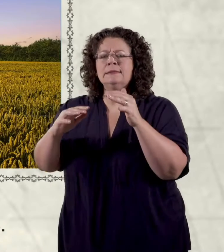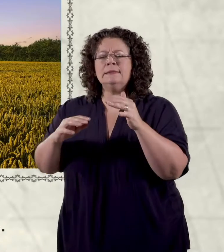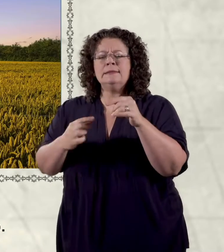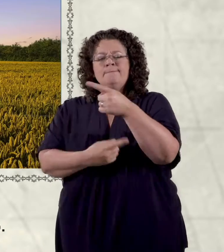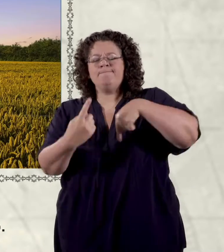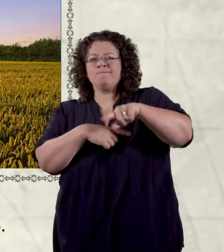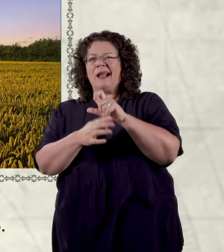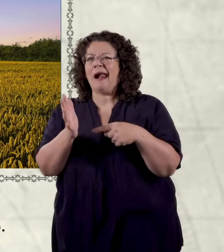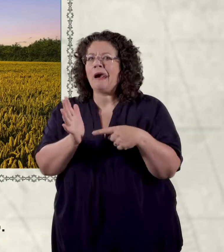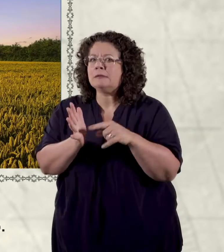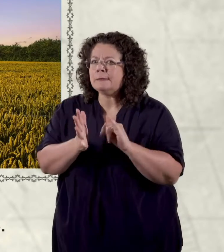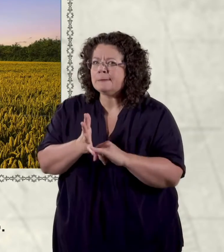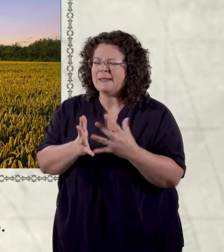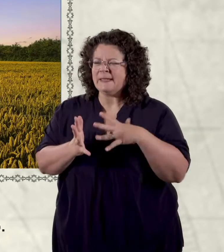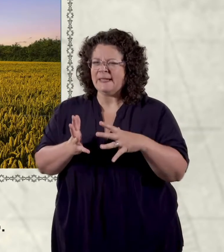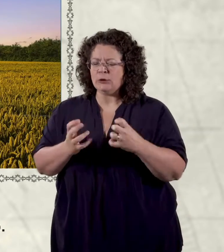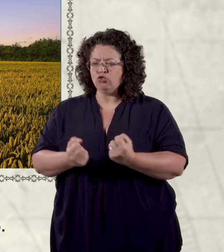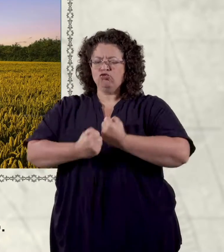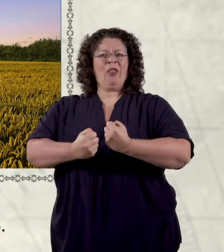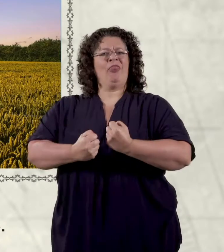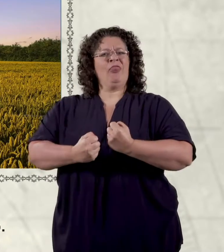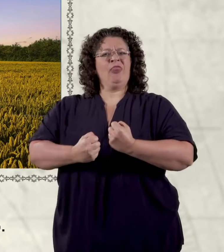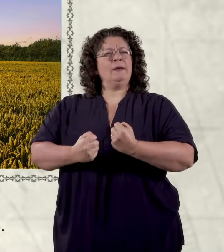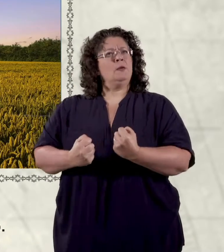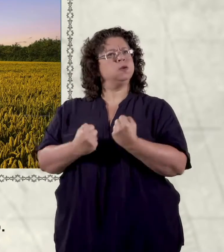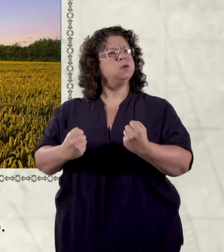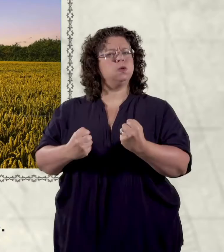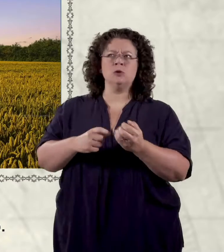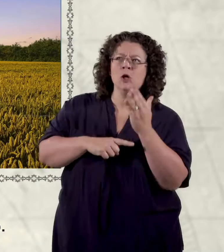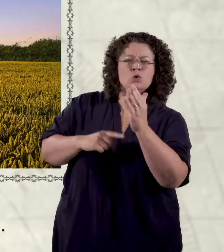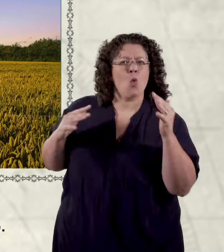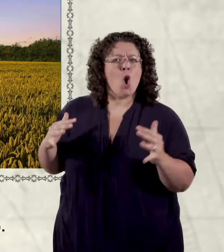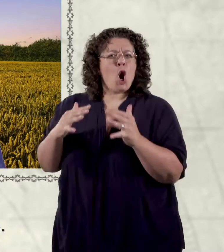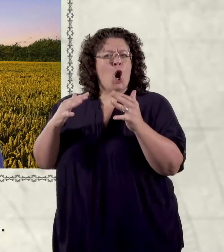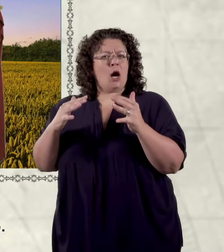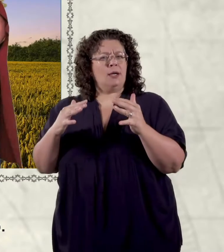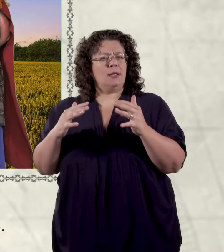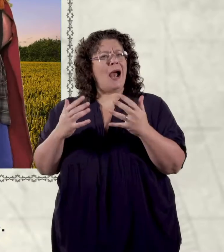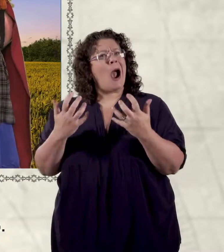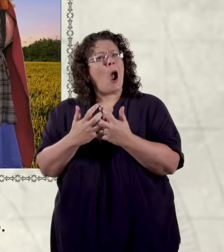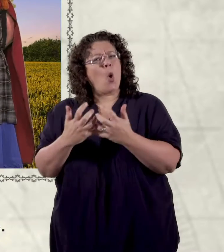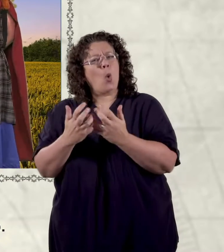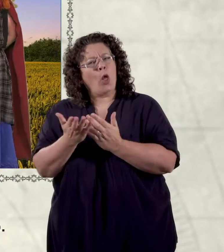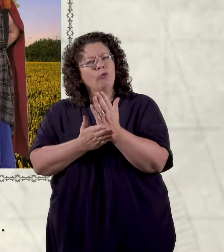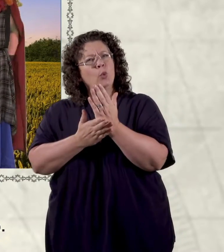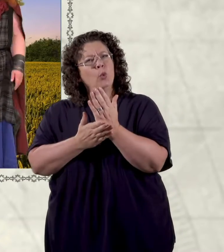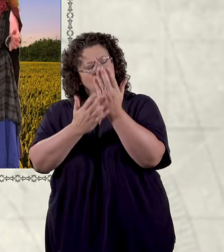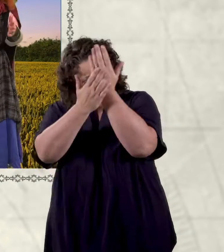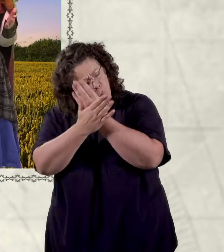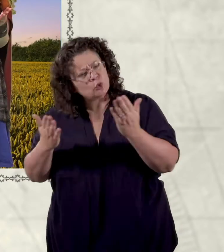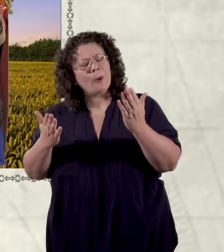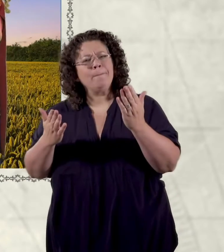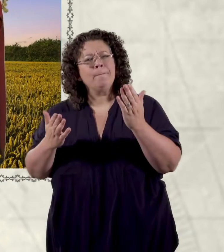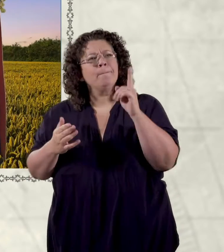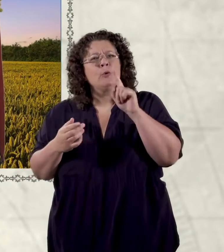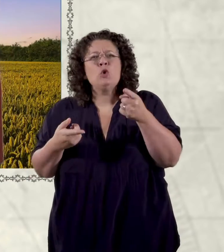Ond, cyn i ni'r Celtiaid fynd i ryfel, mi oedden ni angen nerth i frwydro. Mi oedden ni